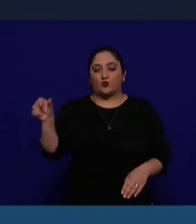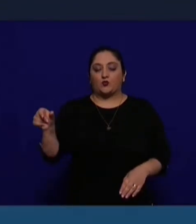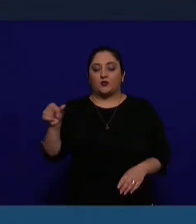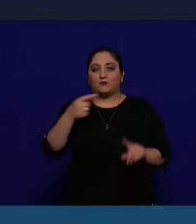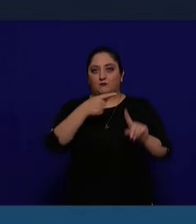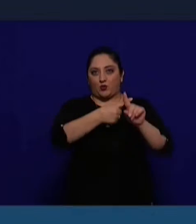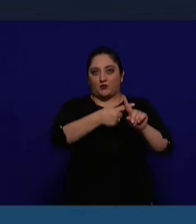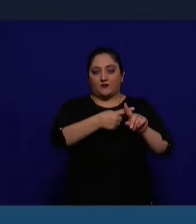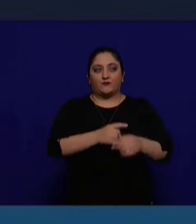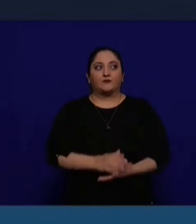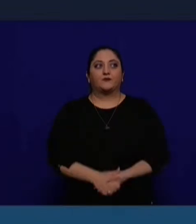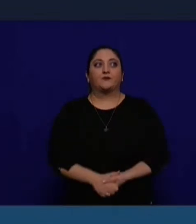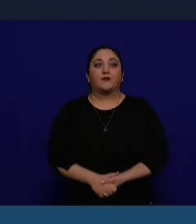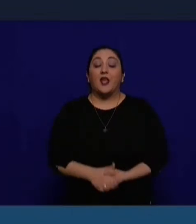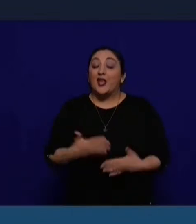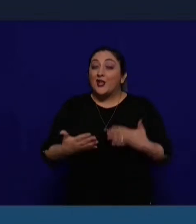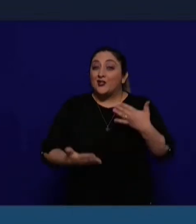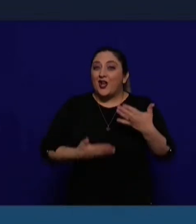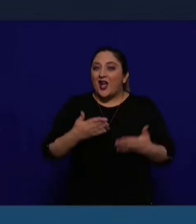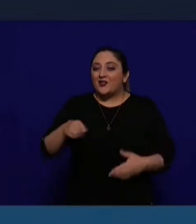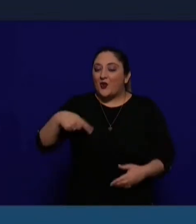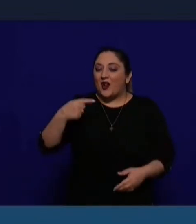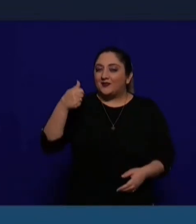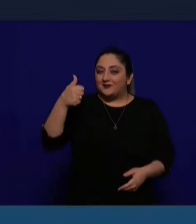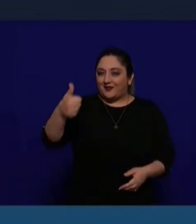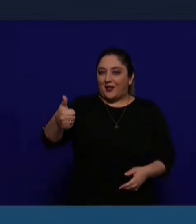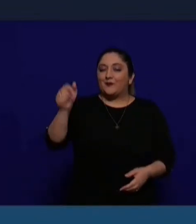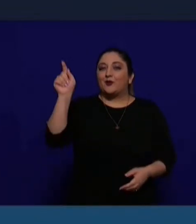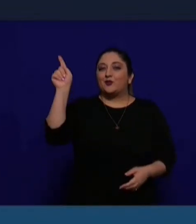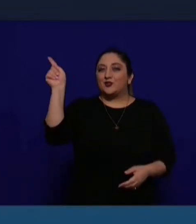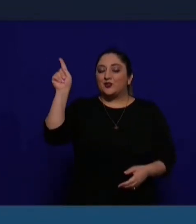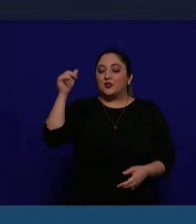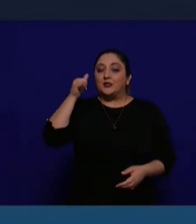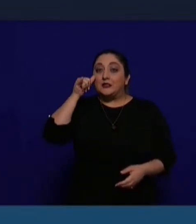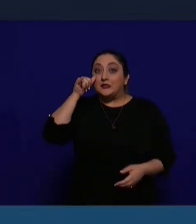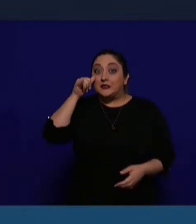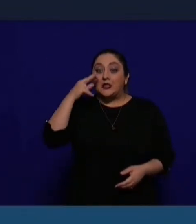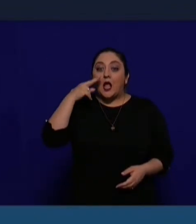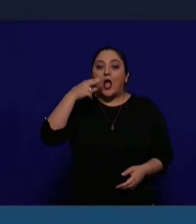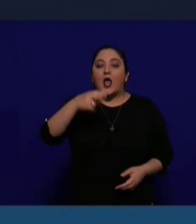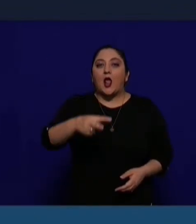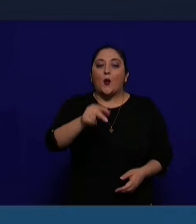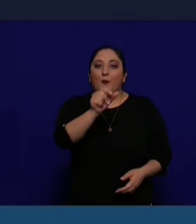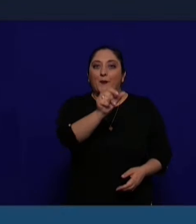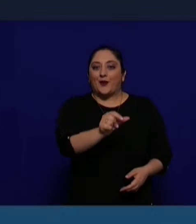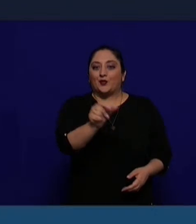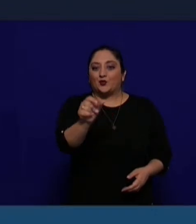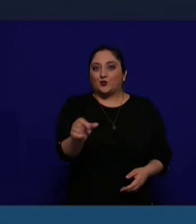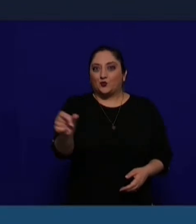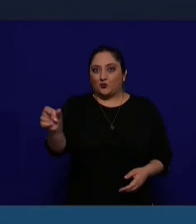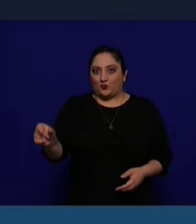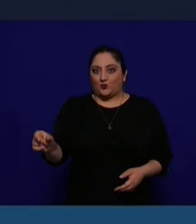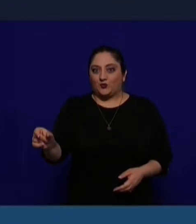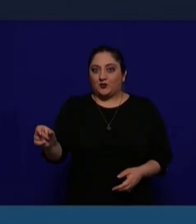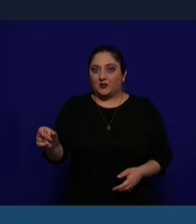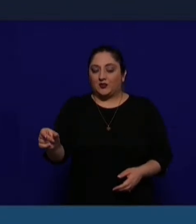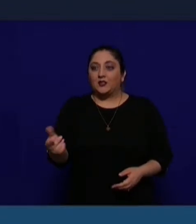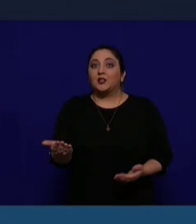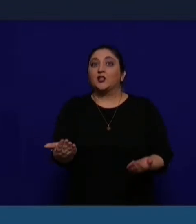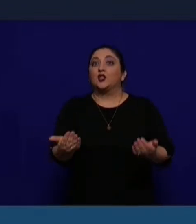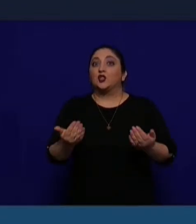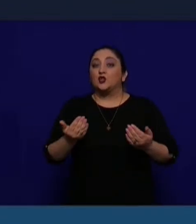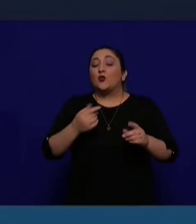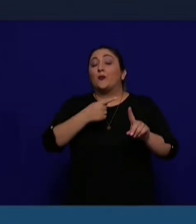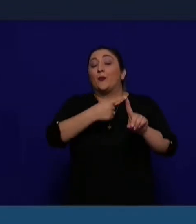Xi ħaġa tajba ħafna qegħdin naraw hija li jekk inħarsu lejn dawk il-persuni li qed ikollna bħala każijiet li